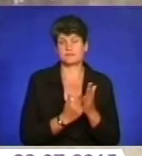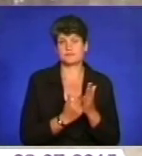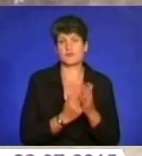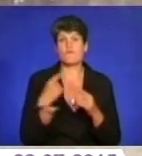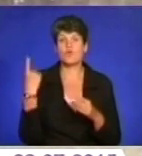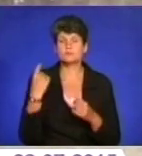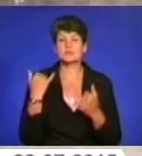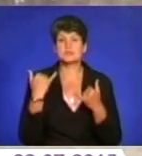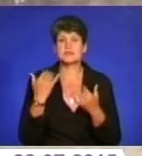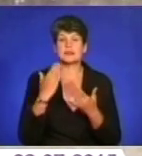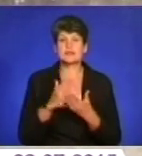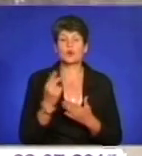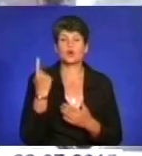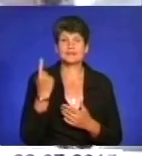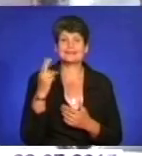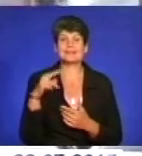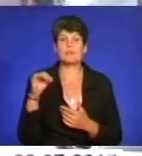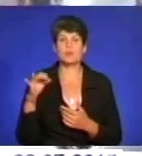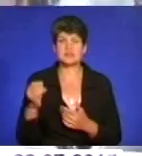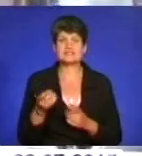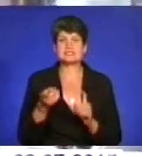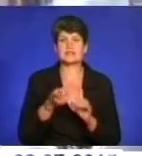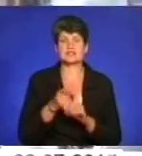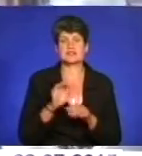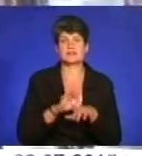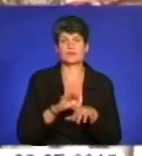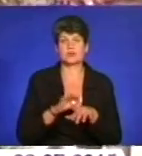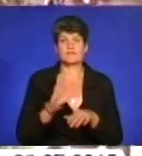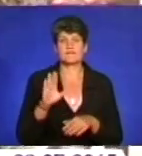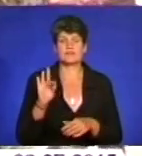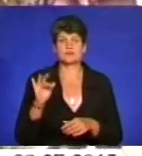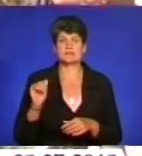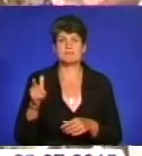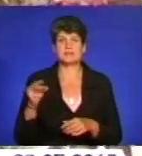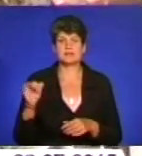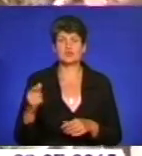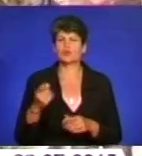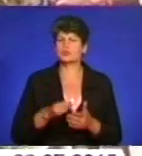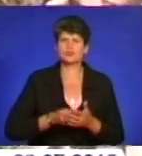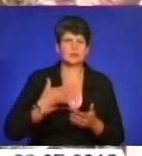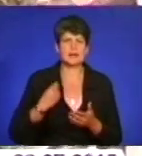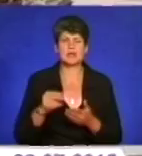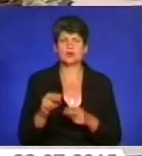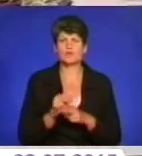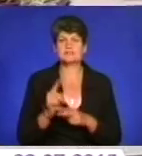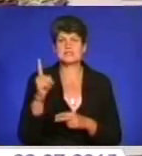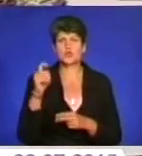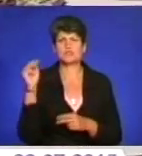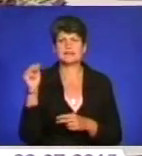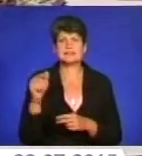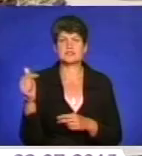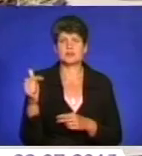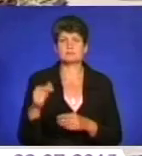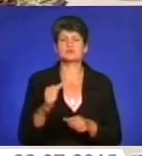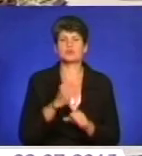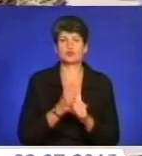області зараз є один демобілізований, заражений вірусом гепатиту. Його дороговартісне лікування, це майже 100 тисяч гривень,